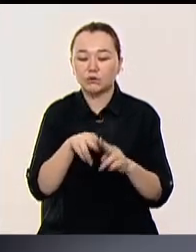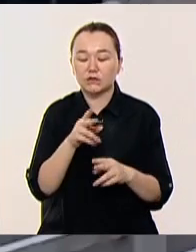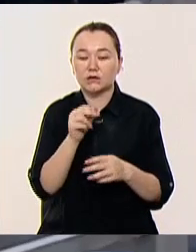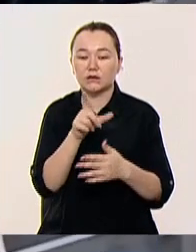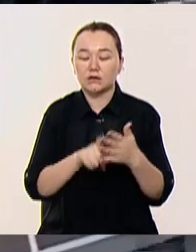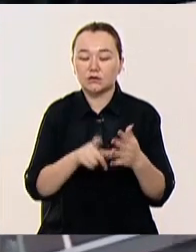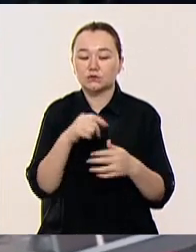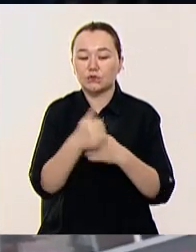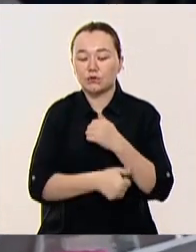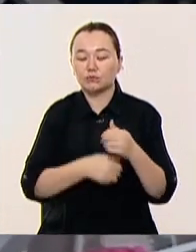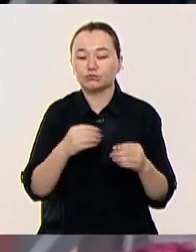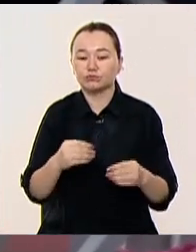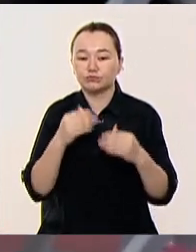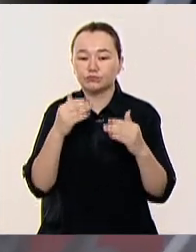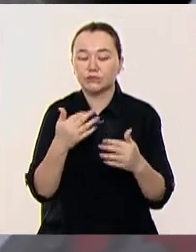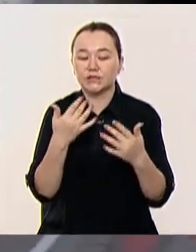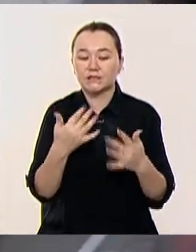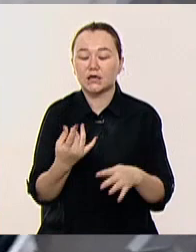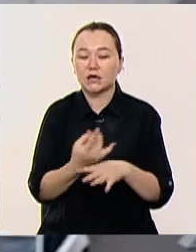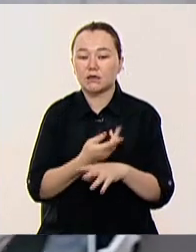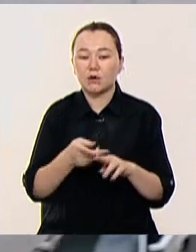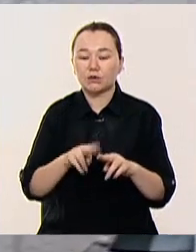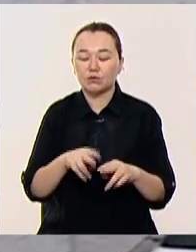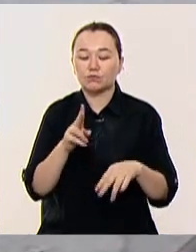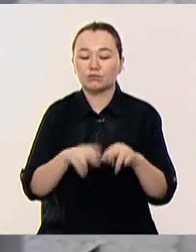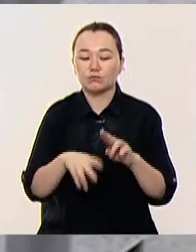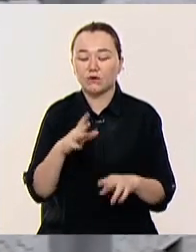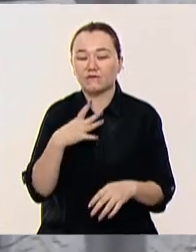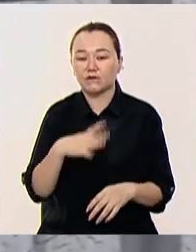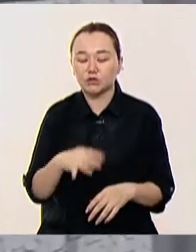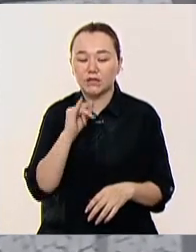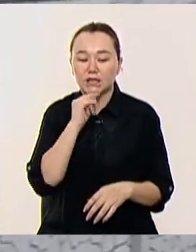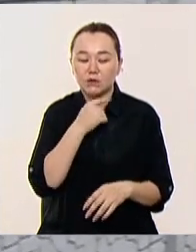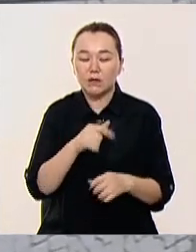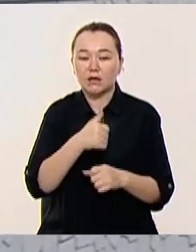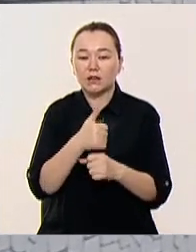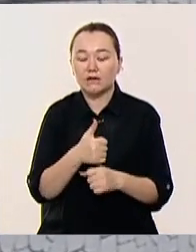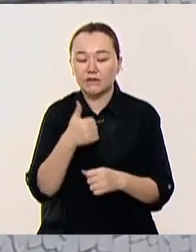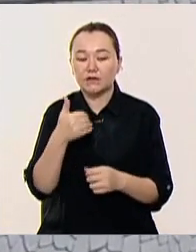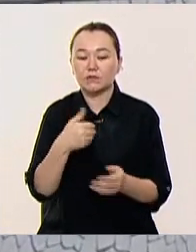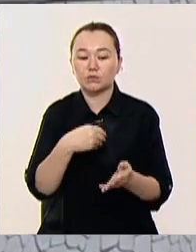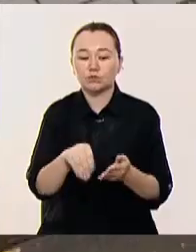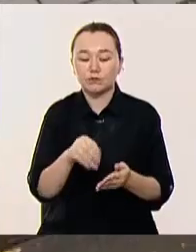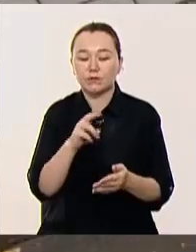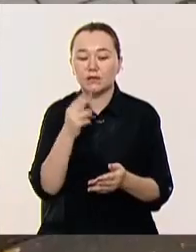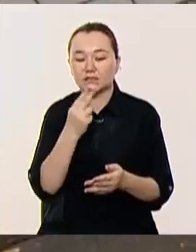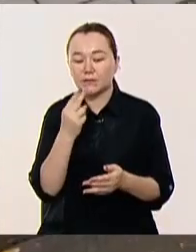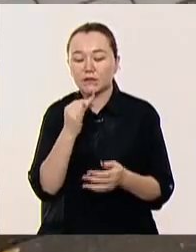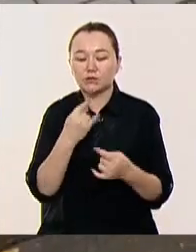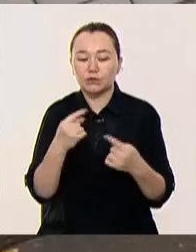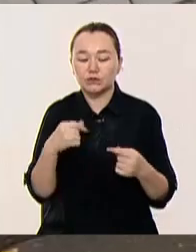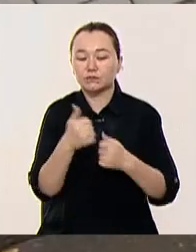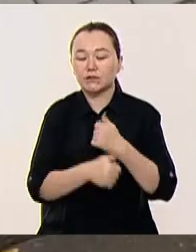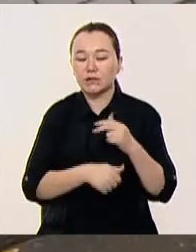на стройматериалы возрастают в несколько раз. Поэтому подрядчики вынуждены экономить. Главное им приобрести битум и другие стройматериалы.